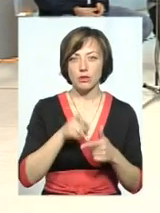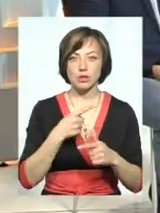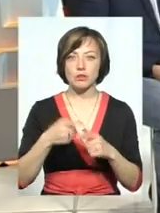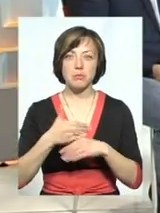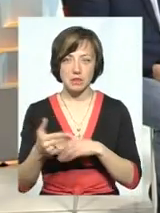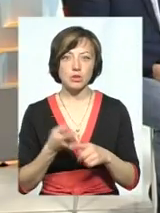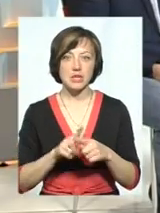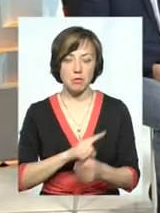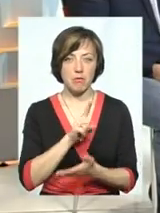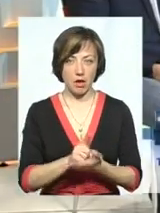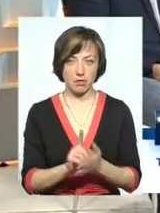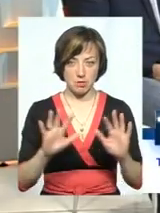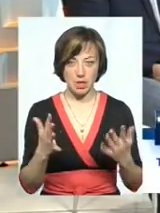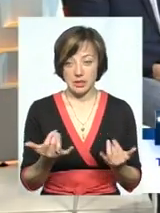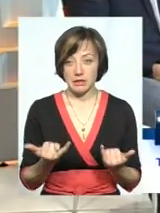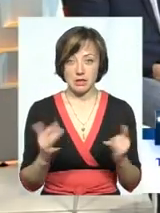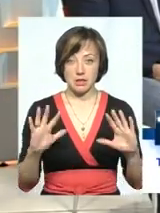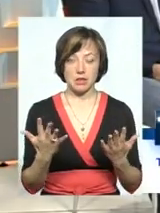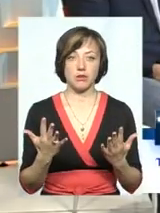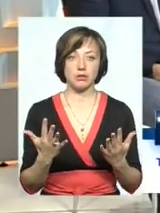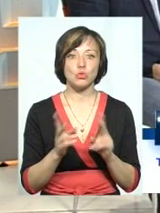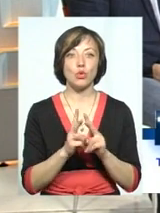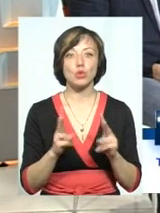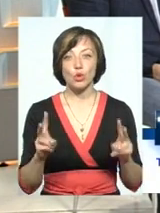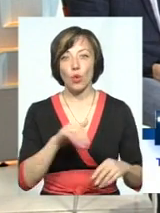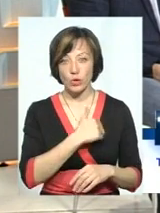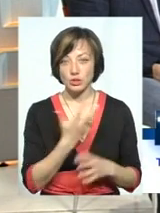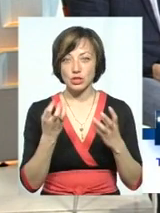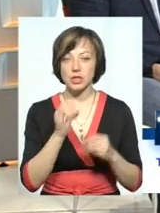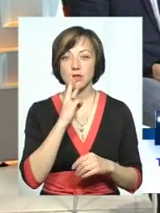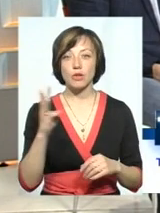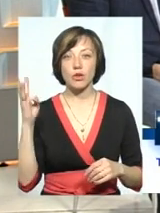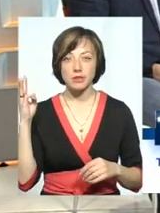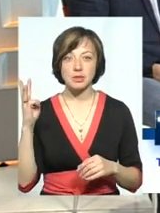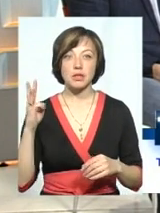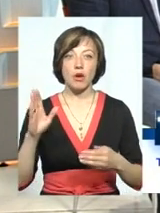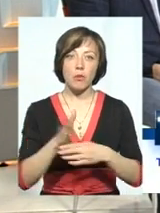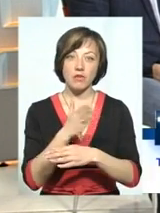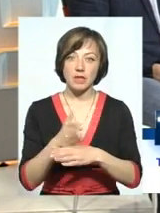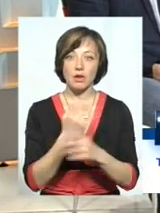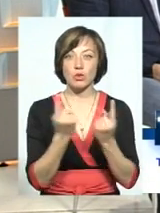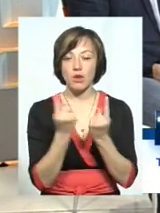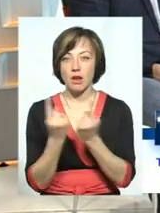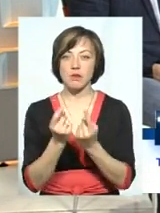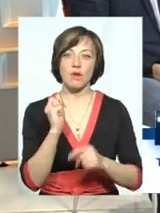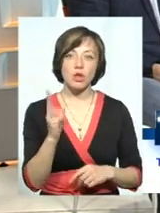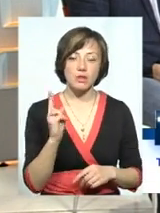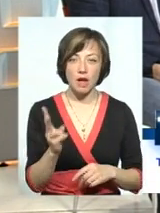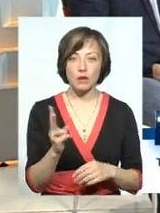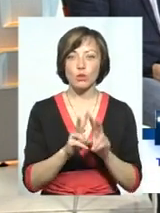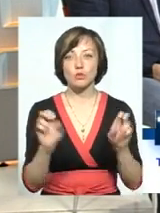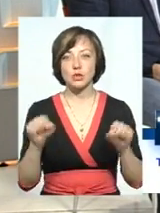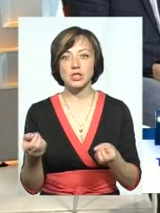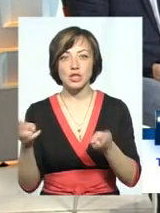статися. Так? Ось і воно сталося. Тобто, хто хотів, той ще 3 роки назад повидаляв свої аккаунти з однокласників, там з ВКонтакті, так? Хтось,